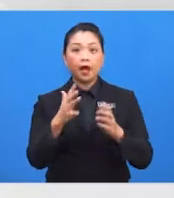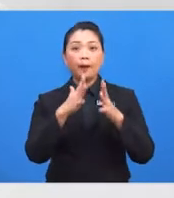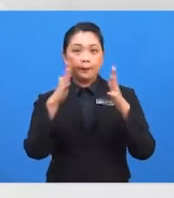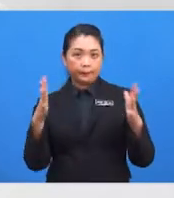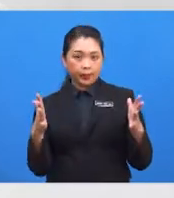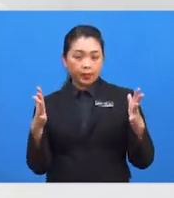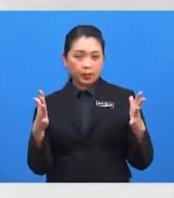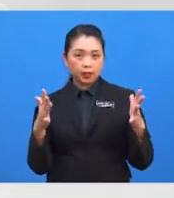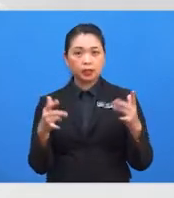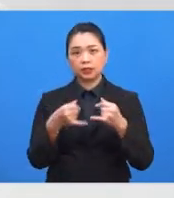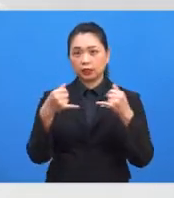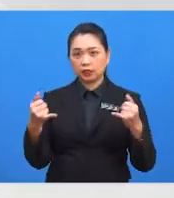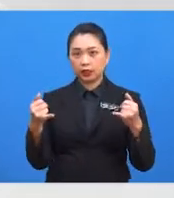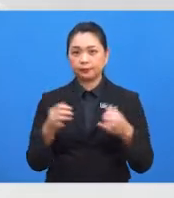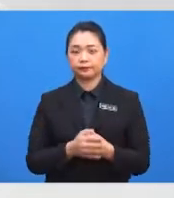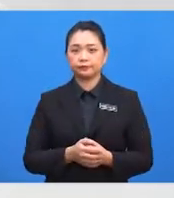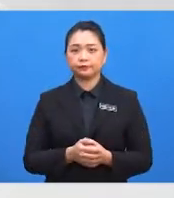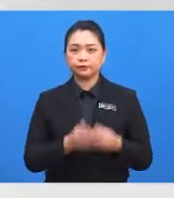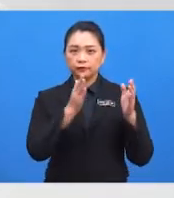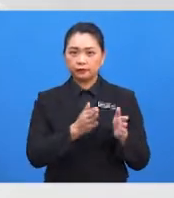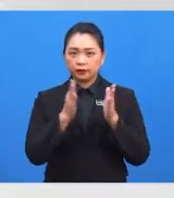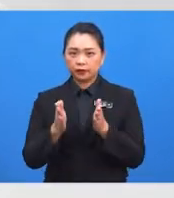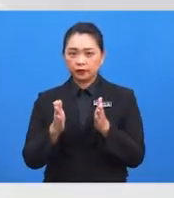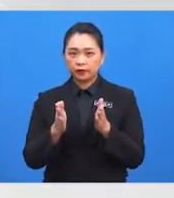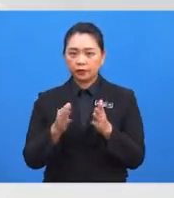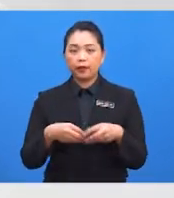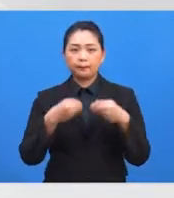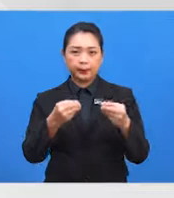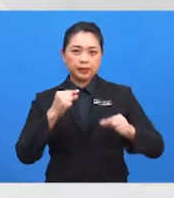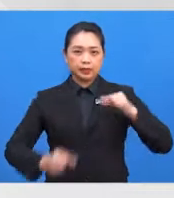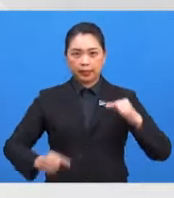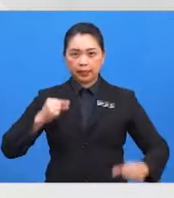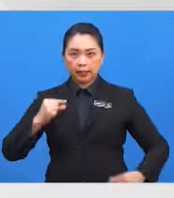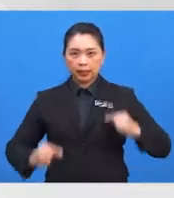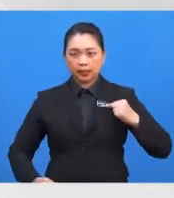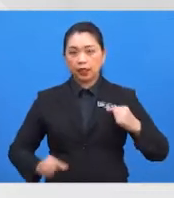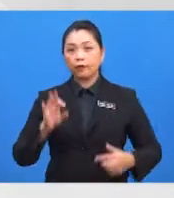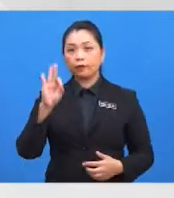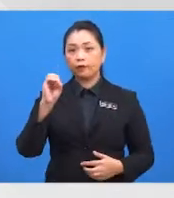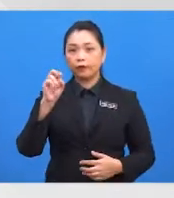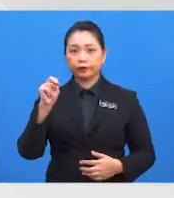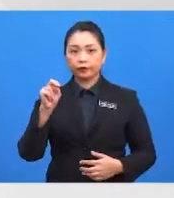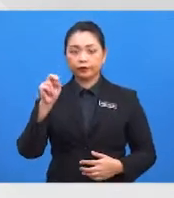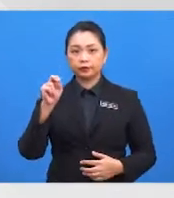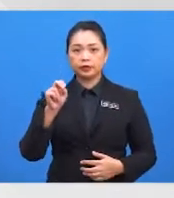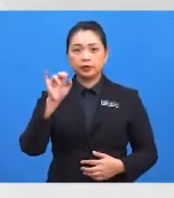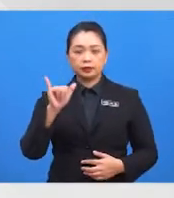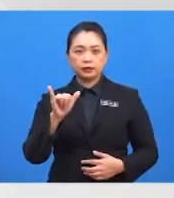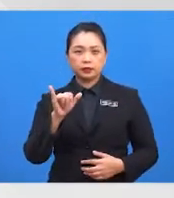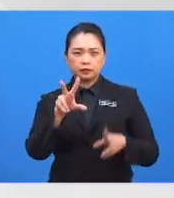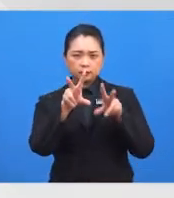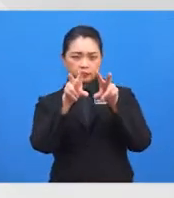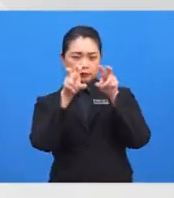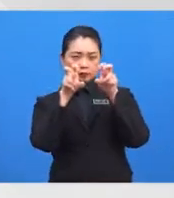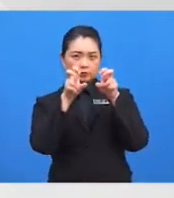big type. Susun atur yang memberi penekanan pada gaya font dan saiz font yang besar untuk merebut